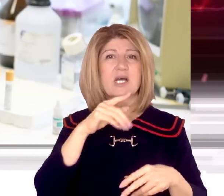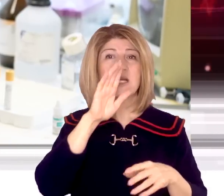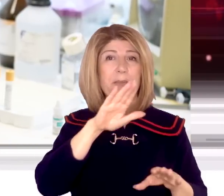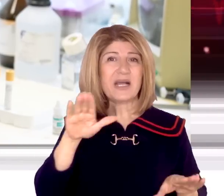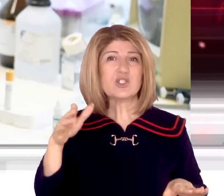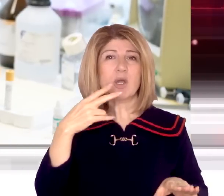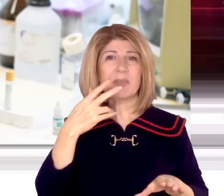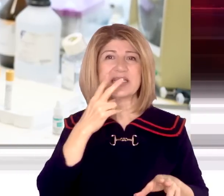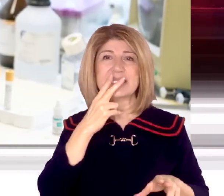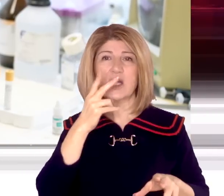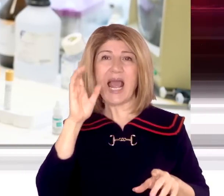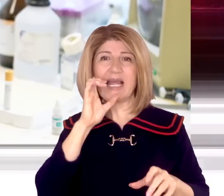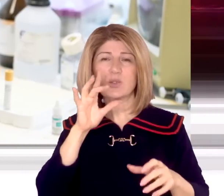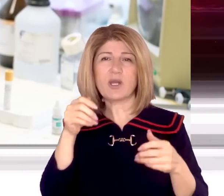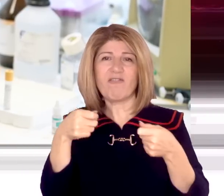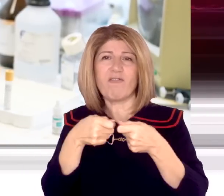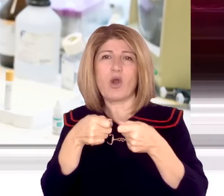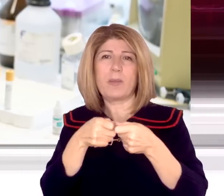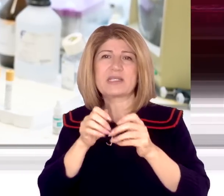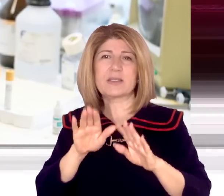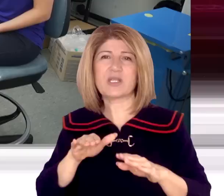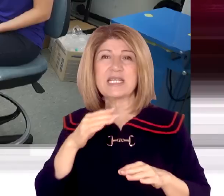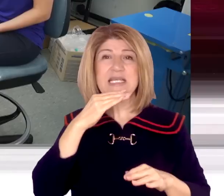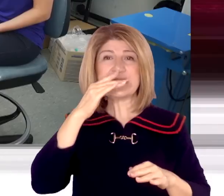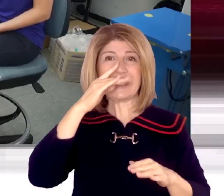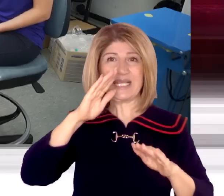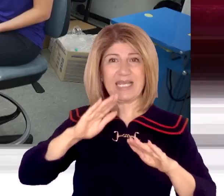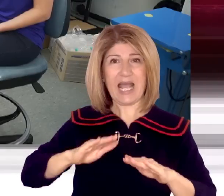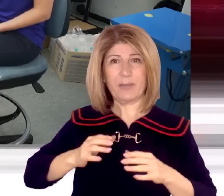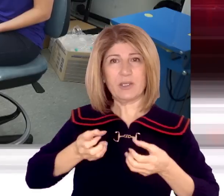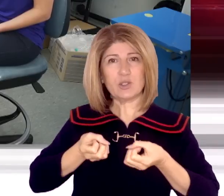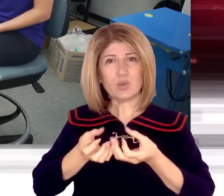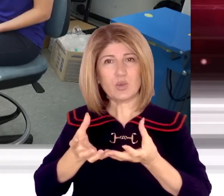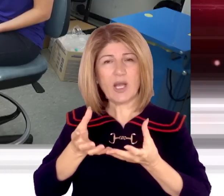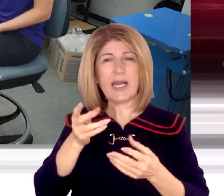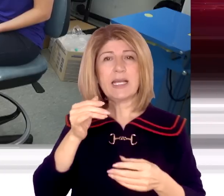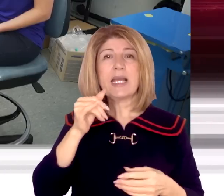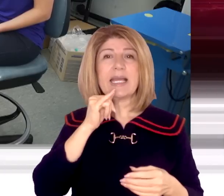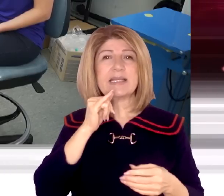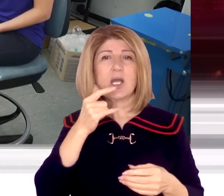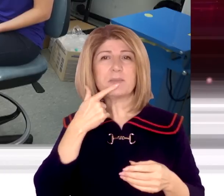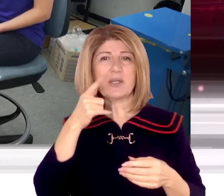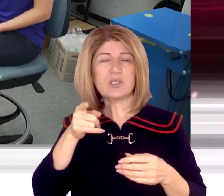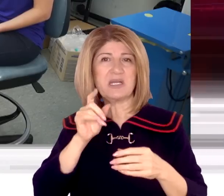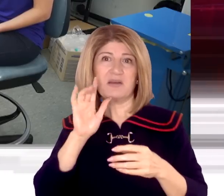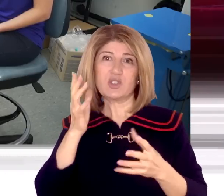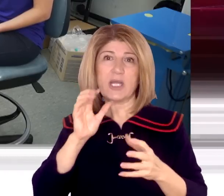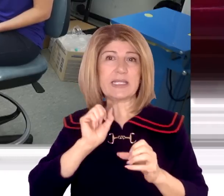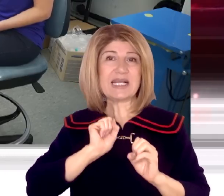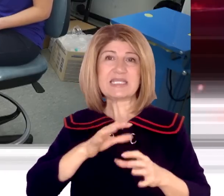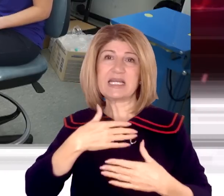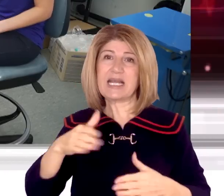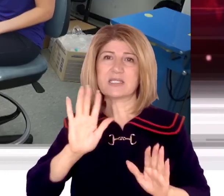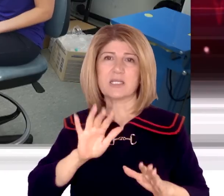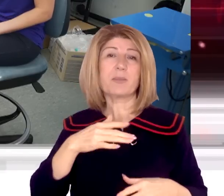به سیگارهای الکترونیکی نیکوتین دار وابسته بشن. هرچه از سن کمتری شروع کنن، احتمال اعتیاد بهش و اینکه